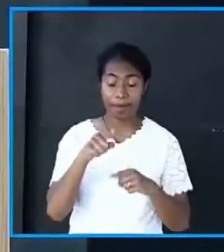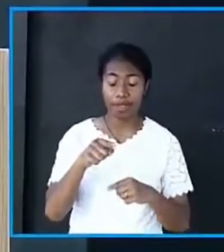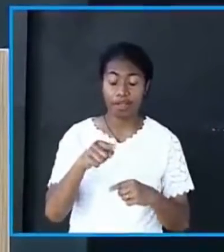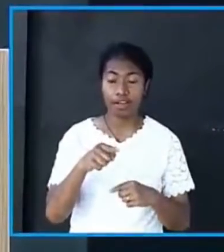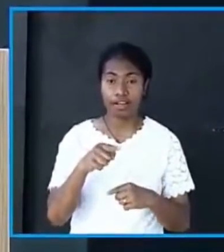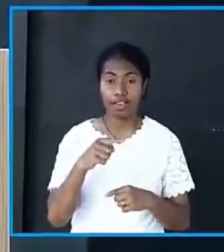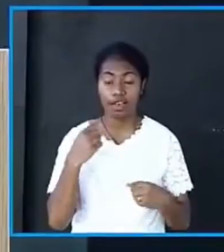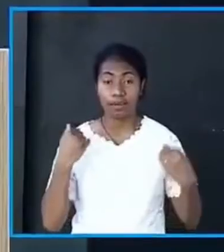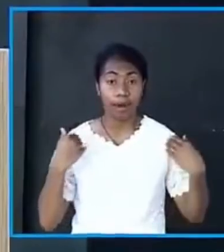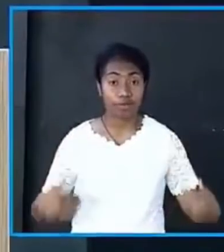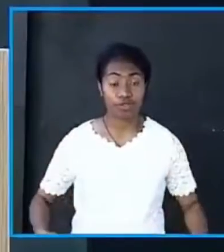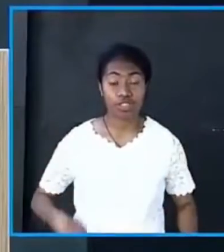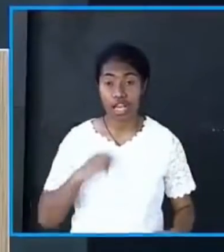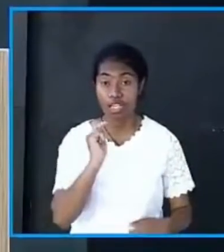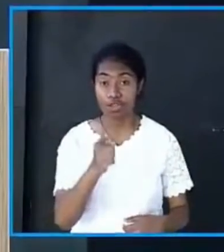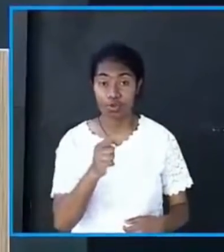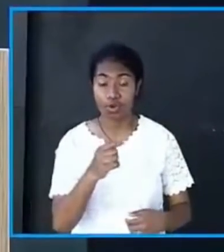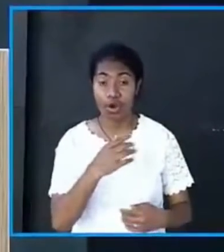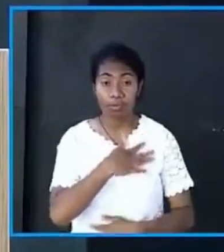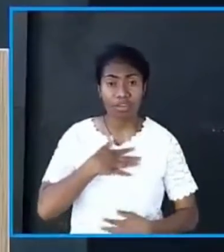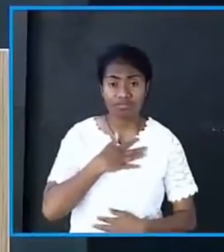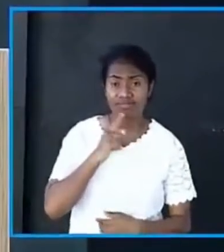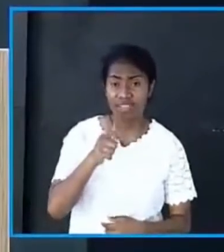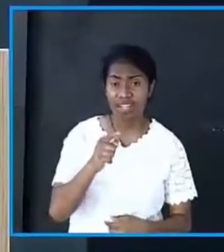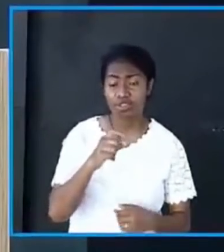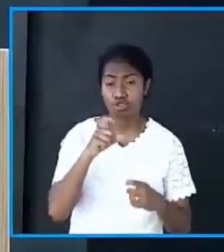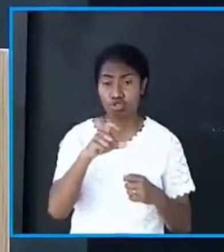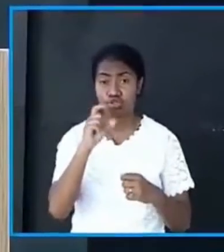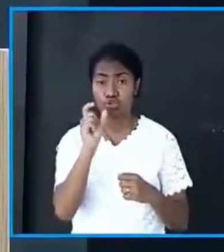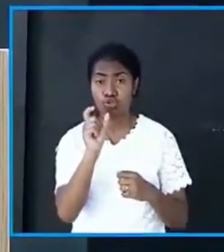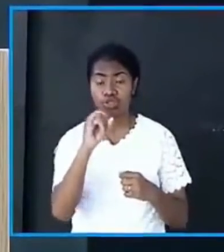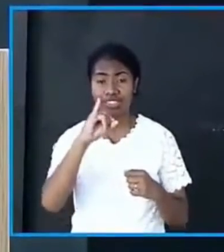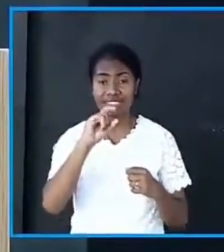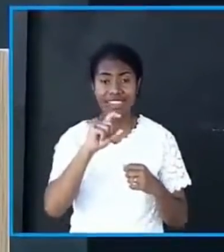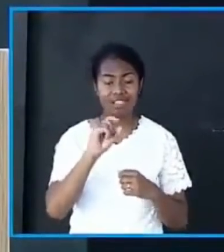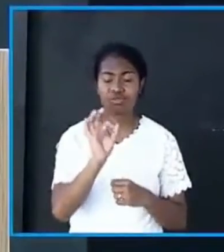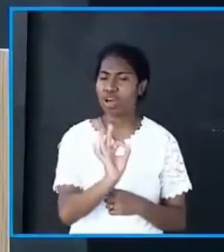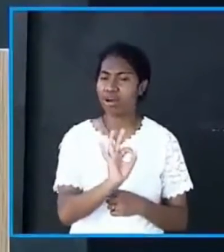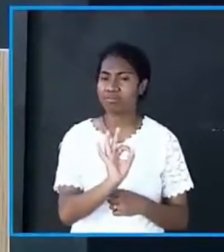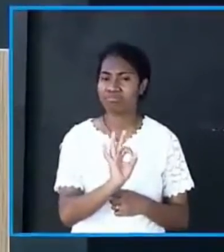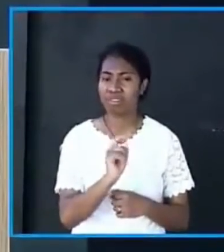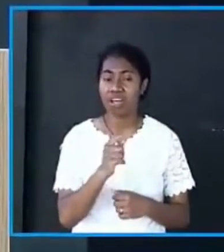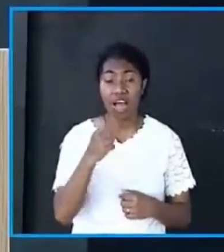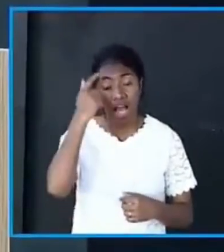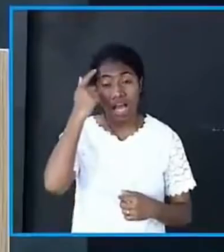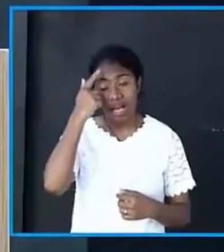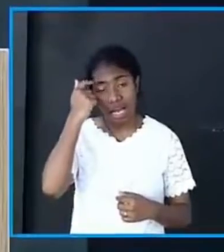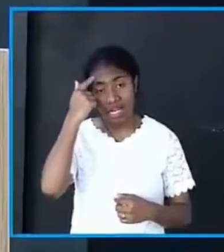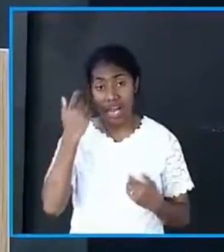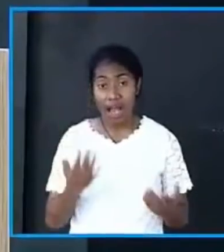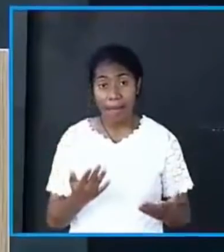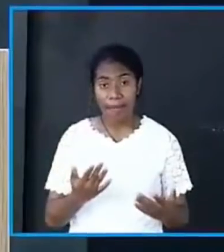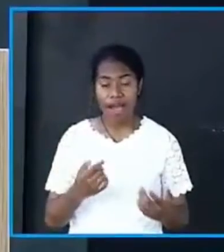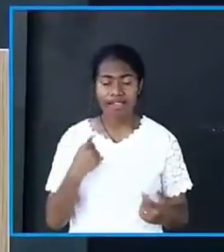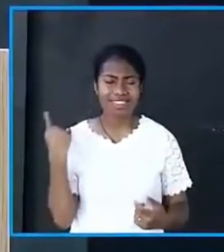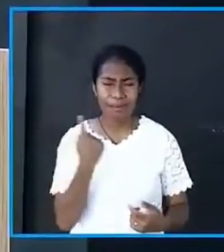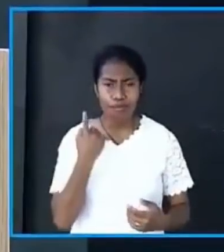Suci tidak ada binatang berdosa karena binatang tidak punya sifat moral